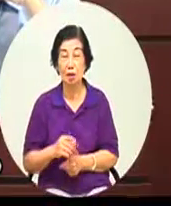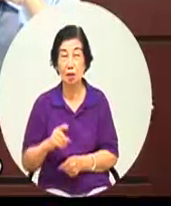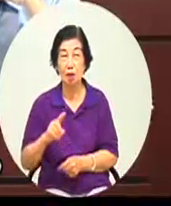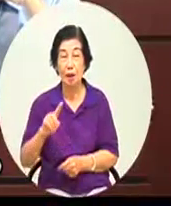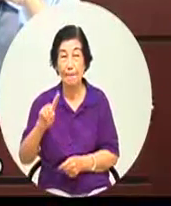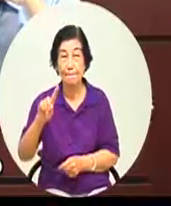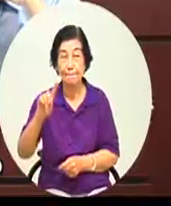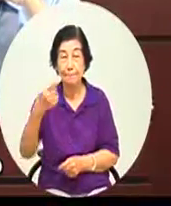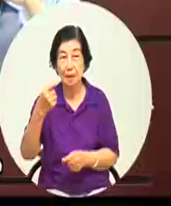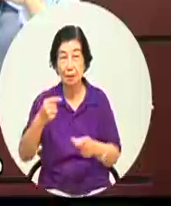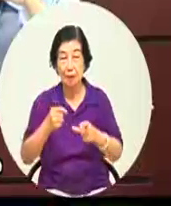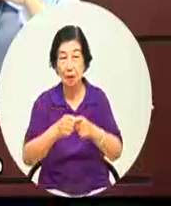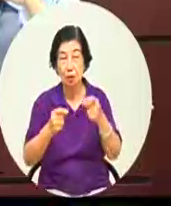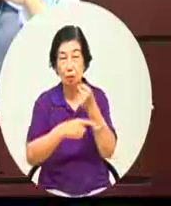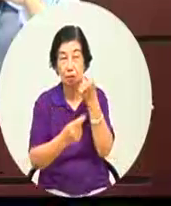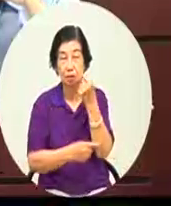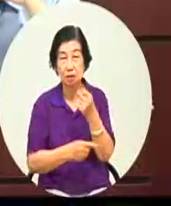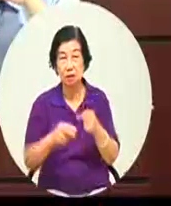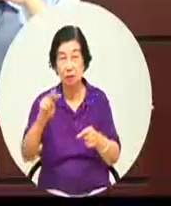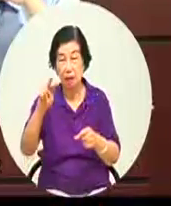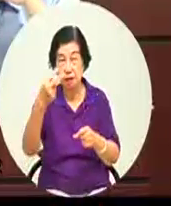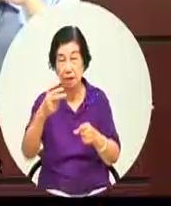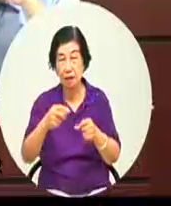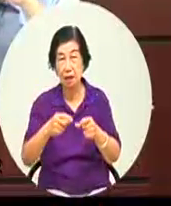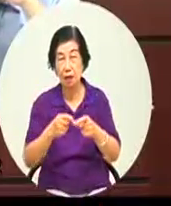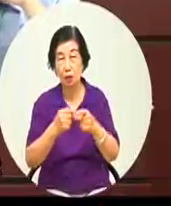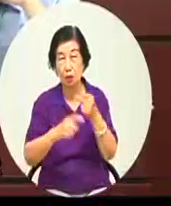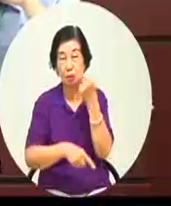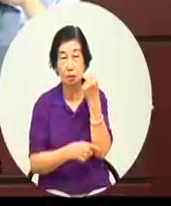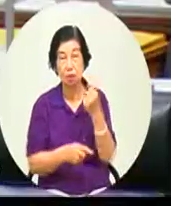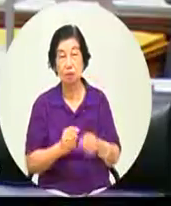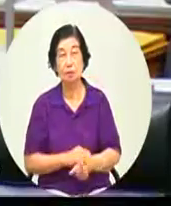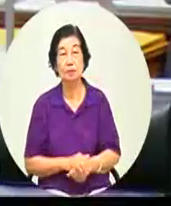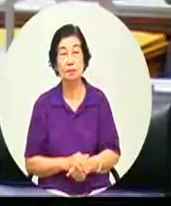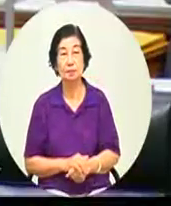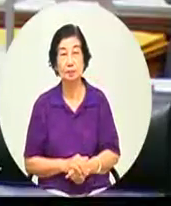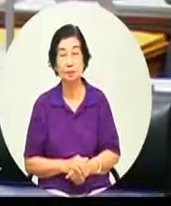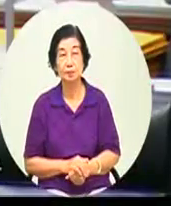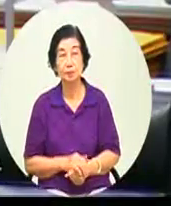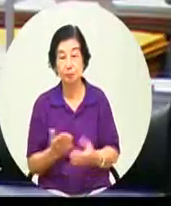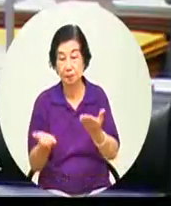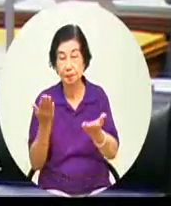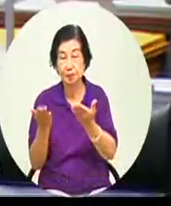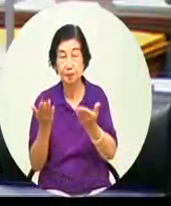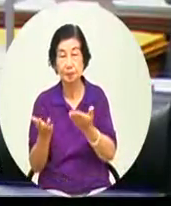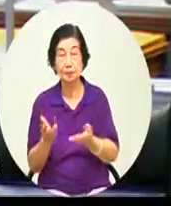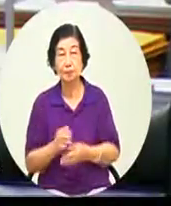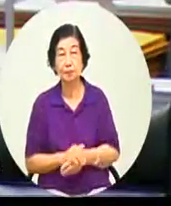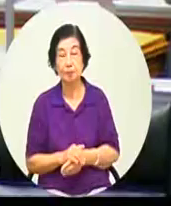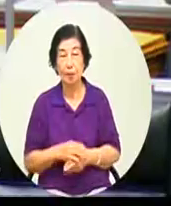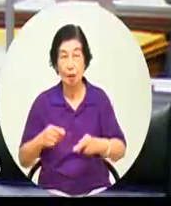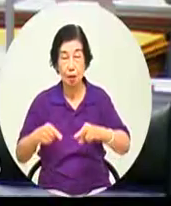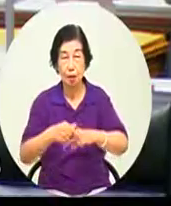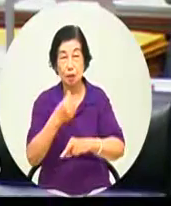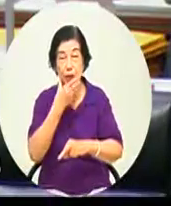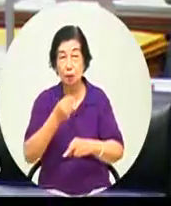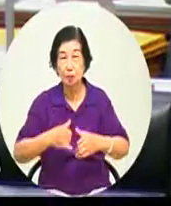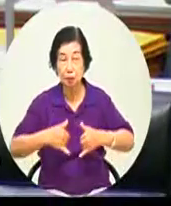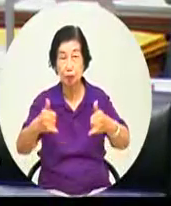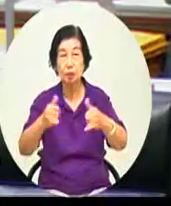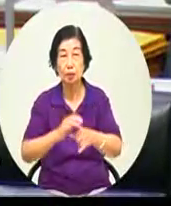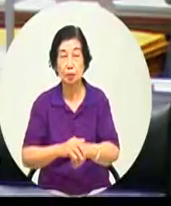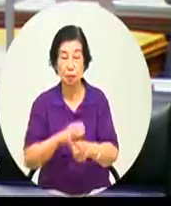100多公尺到200公尺以内， 200-300公尺啦，吼，无喊你对啦，吼，好，那你请坐。好，那金福路我告诉你有多长了，